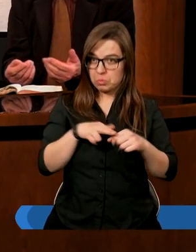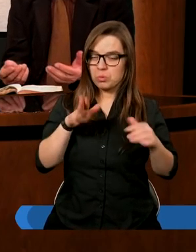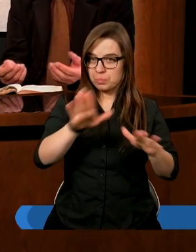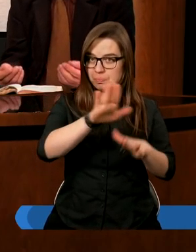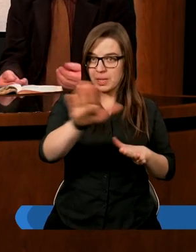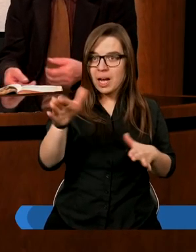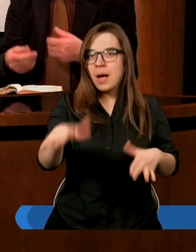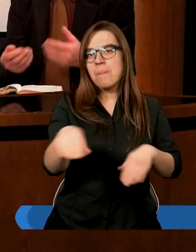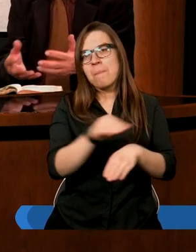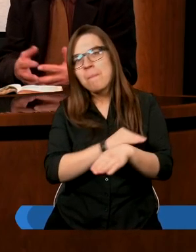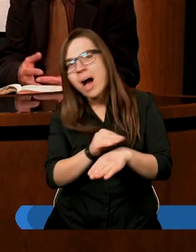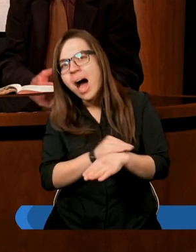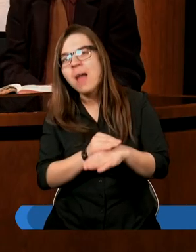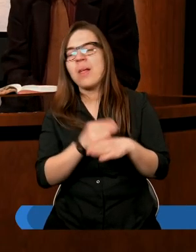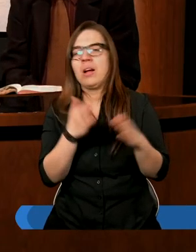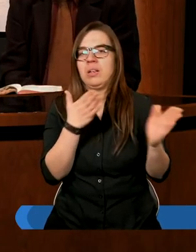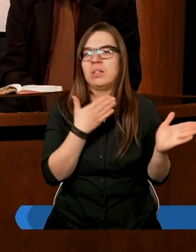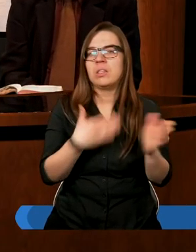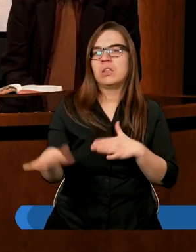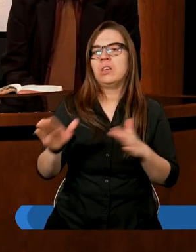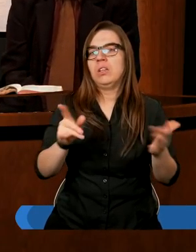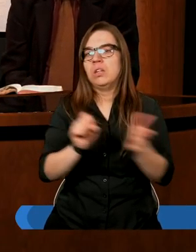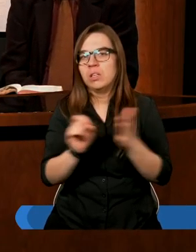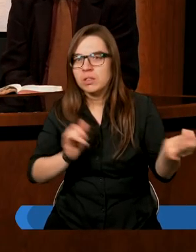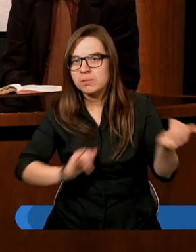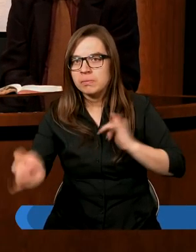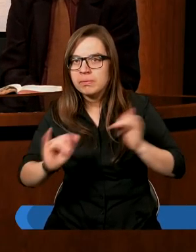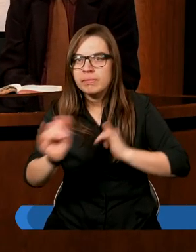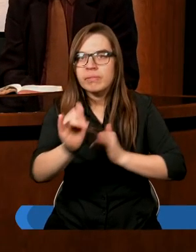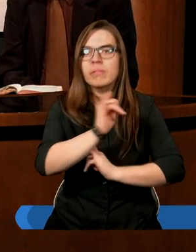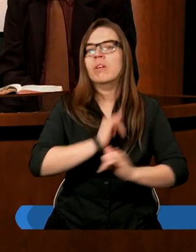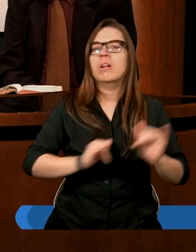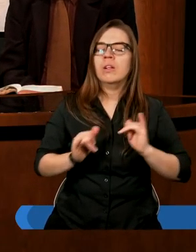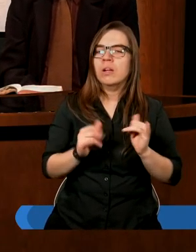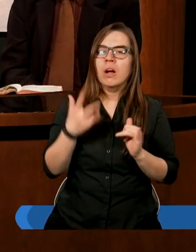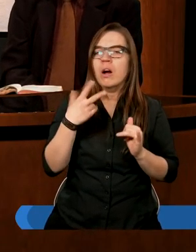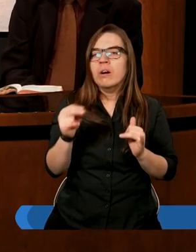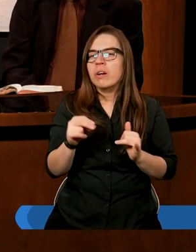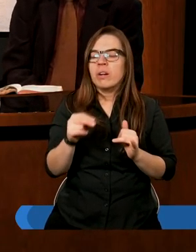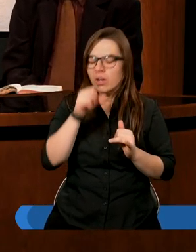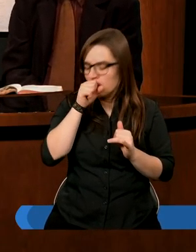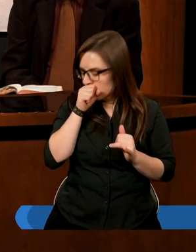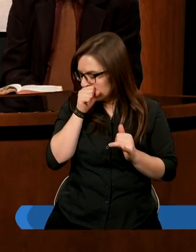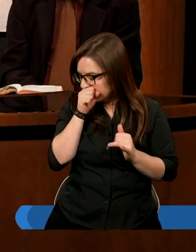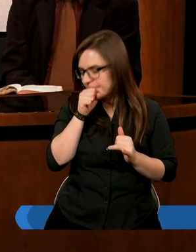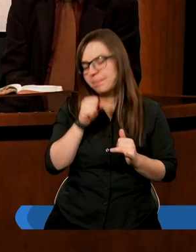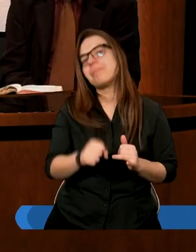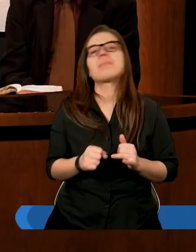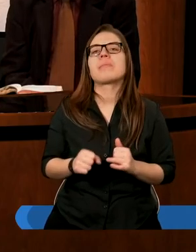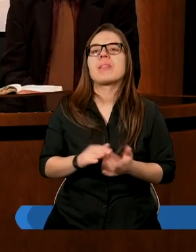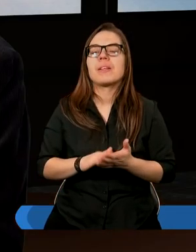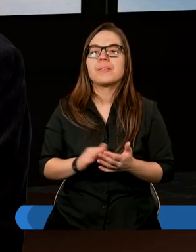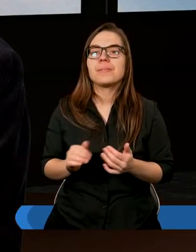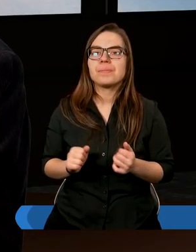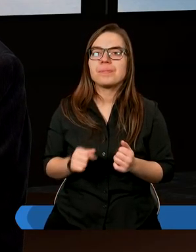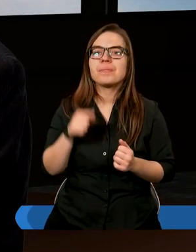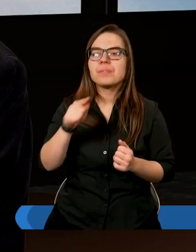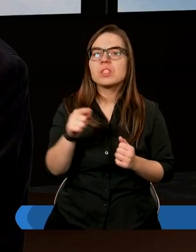materiał raczej gotowy do dyskusji, a nie dopiero zmagali się i przypominali, gdzie te teksty są.